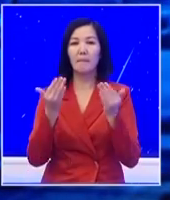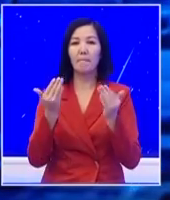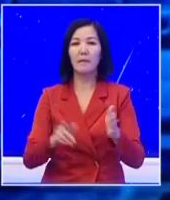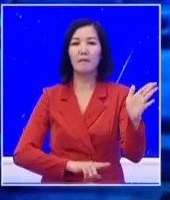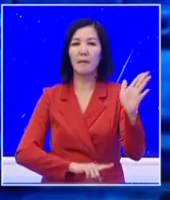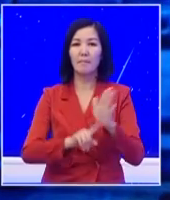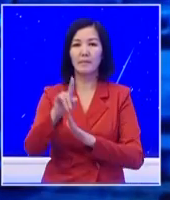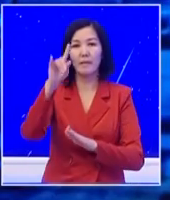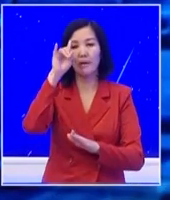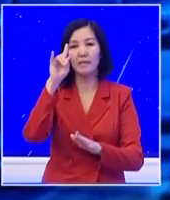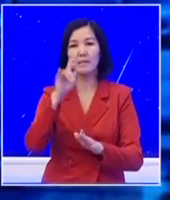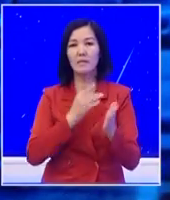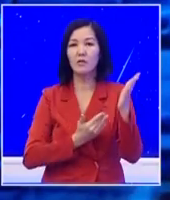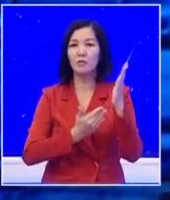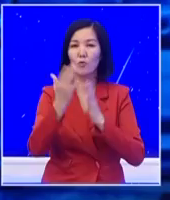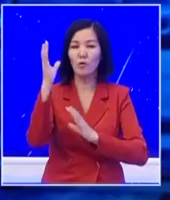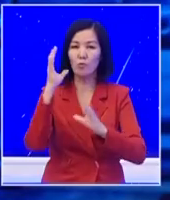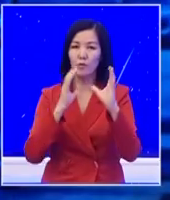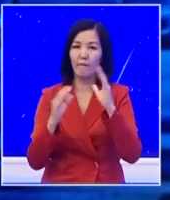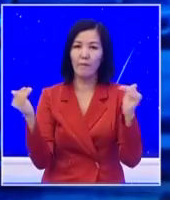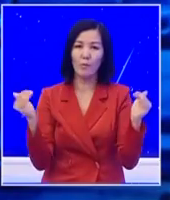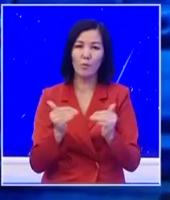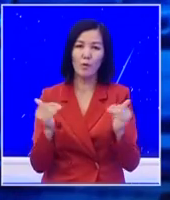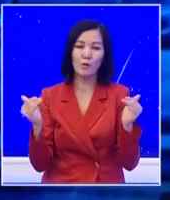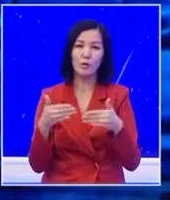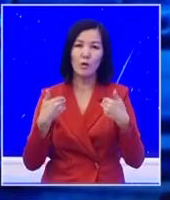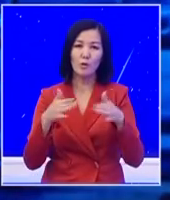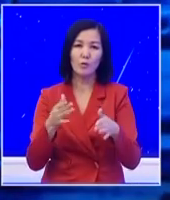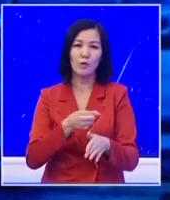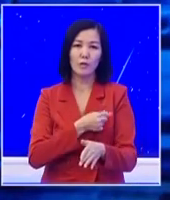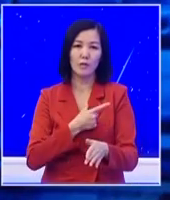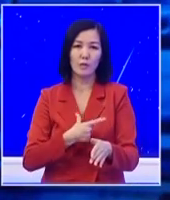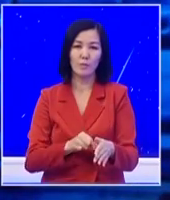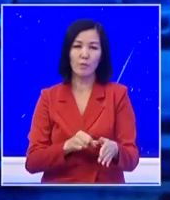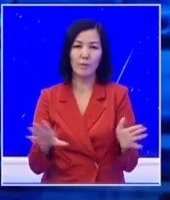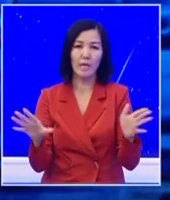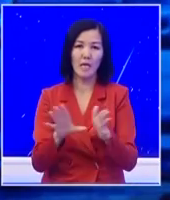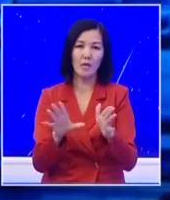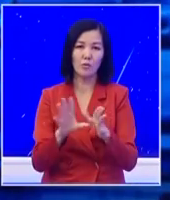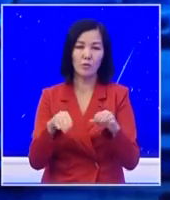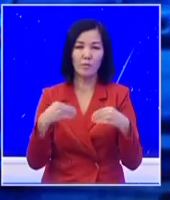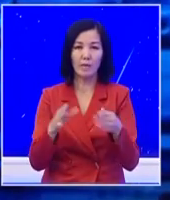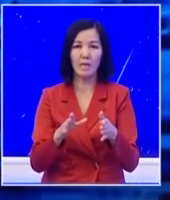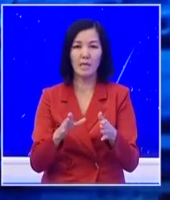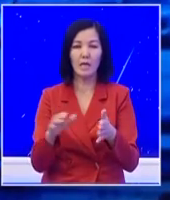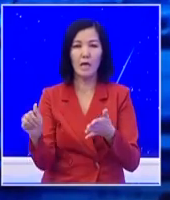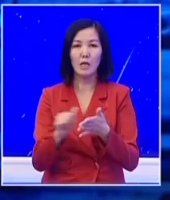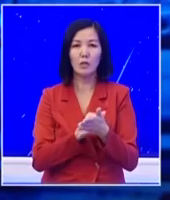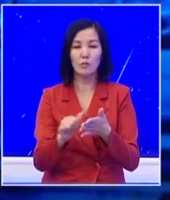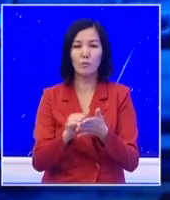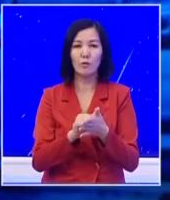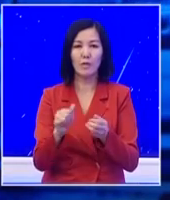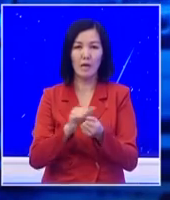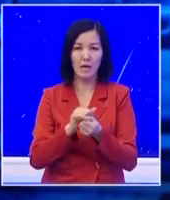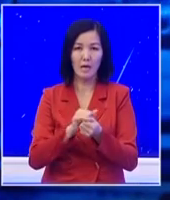Биылдан бастап еліміздегі жоғарғы оқу орындары мен колледждерде түлектерге дипломдарды электронды форматта береді. Дипломның қағаз нұсқасы